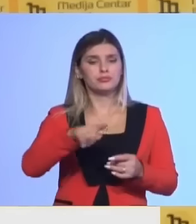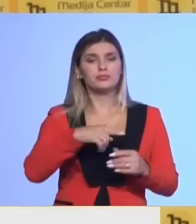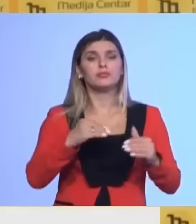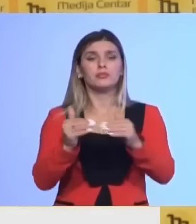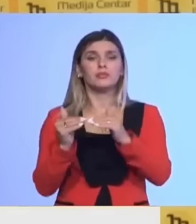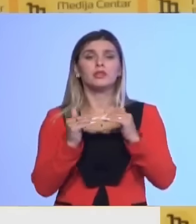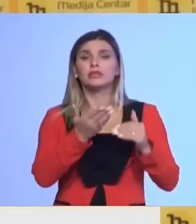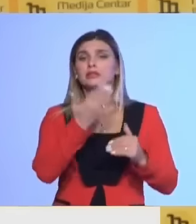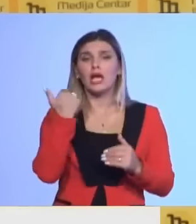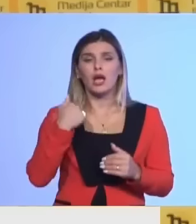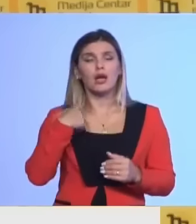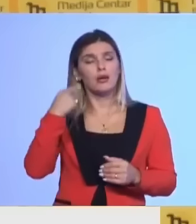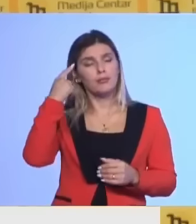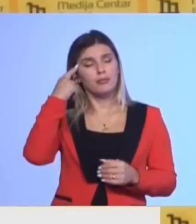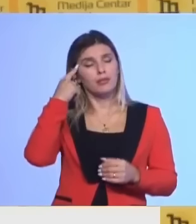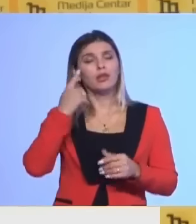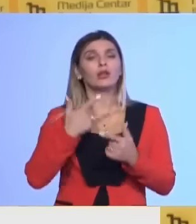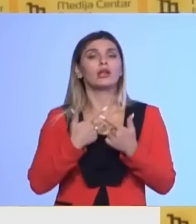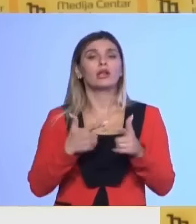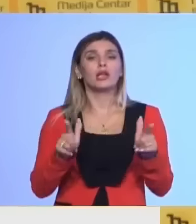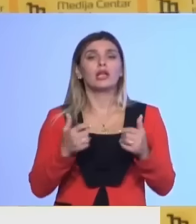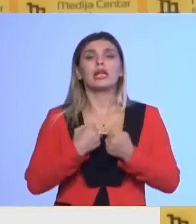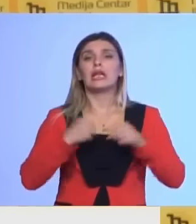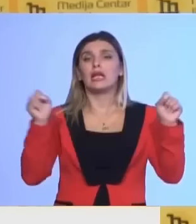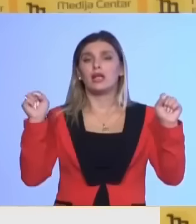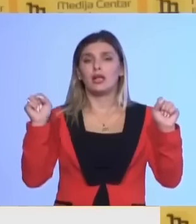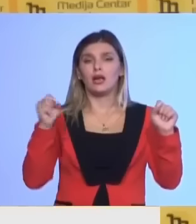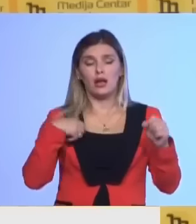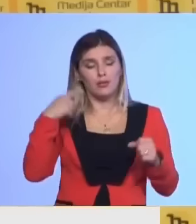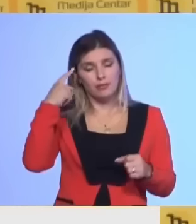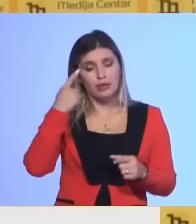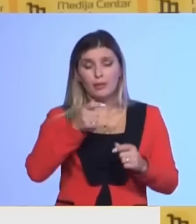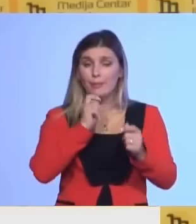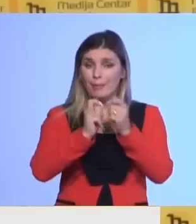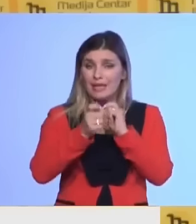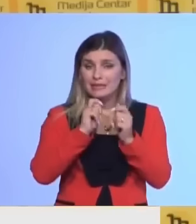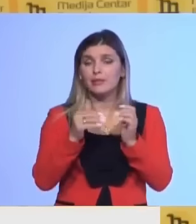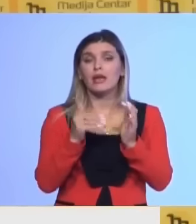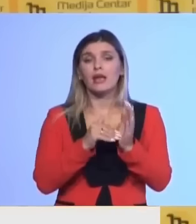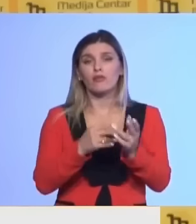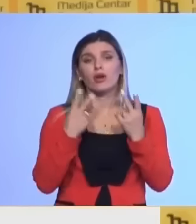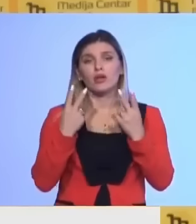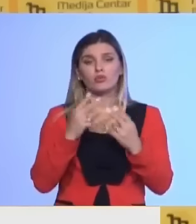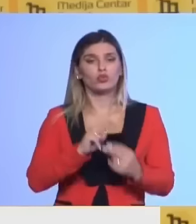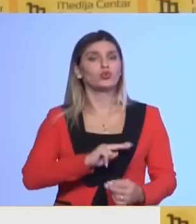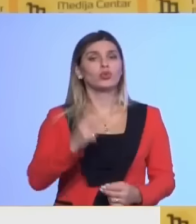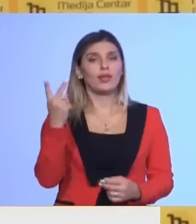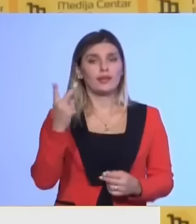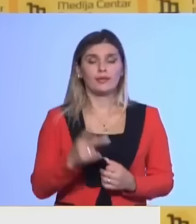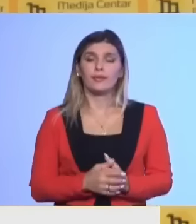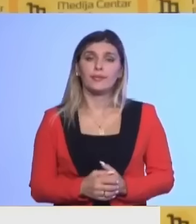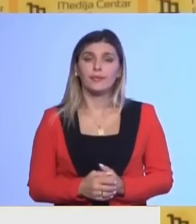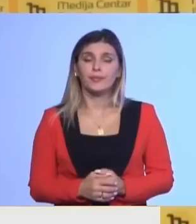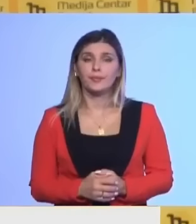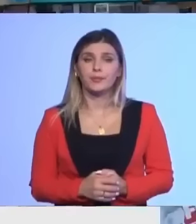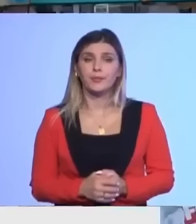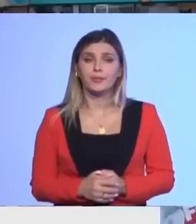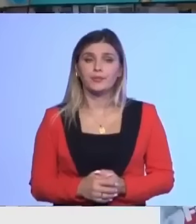mendojmë lirshëm. Dëshirojmë dhe besojmë se dialogu në këtë vend duhet të duket ndryshe.